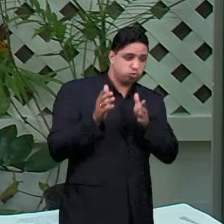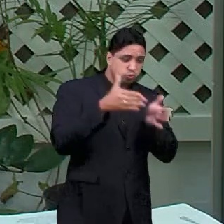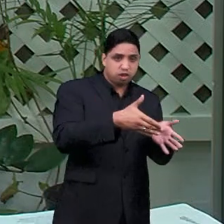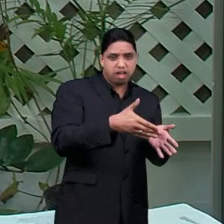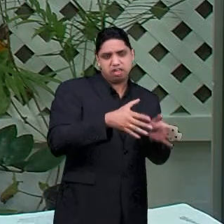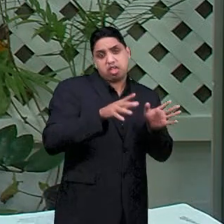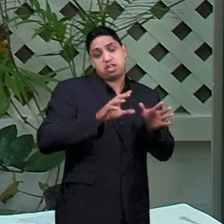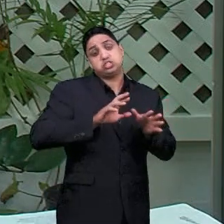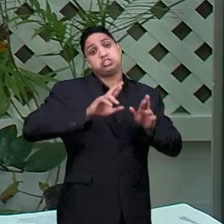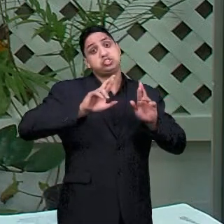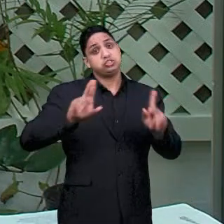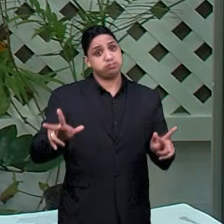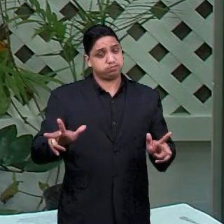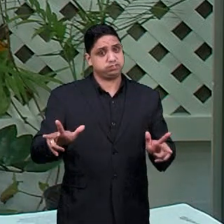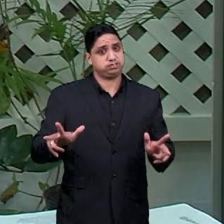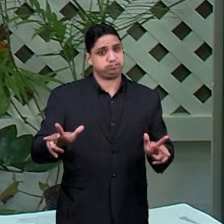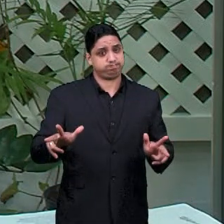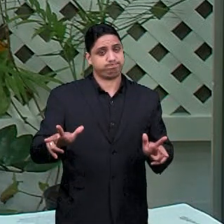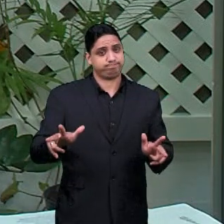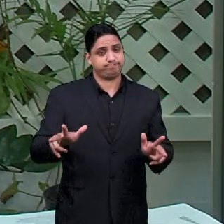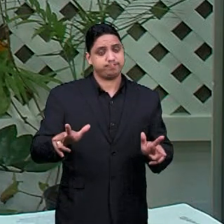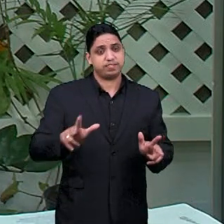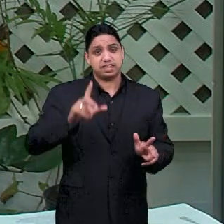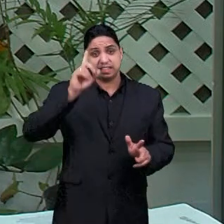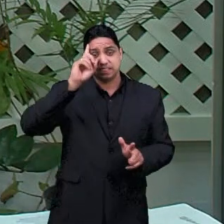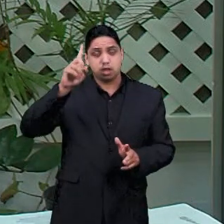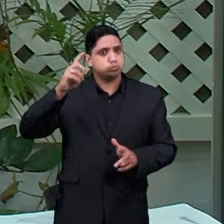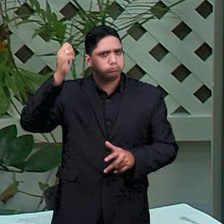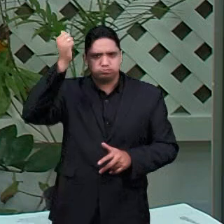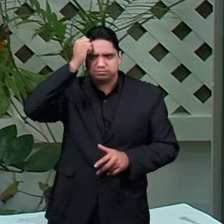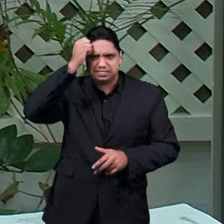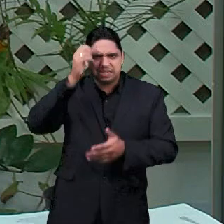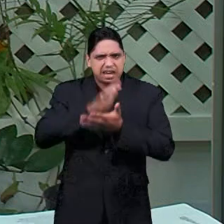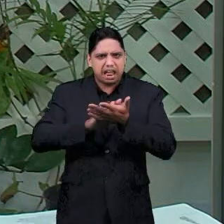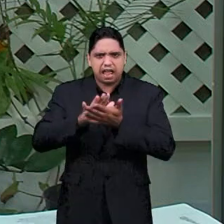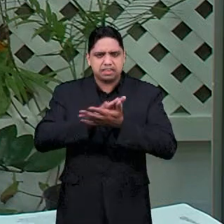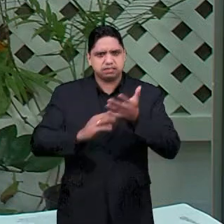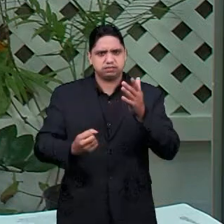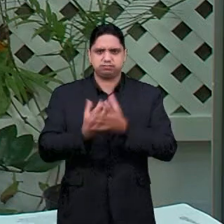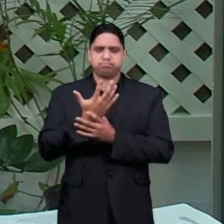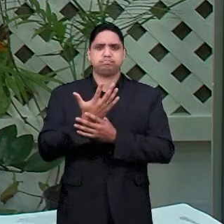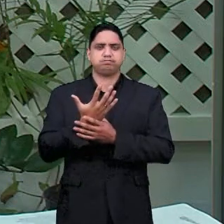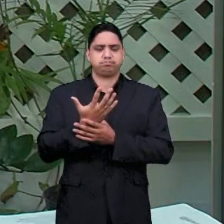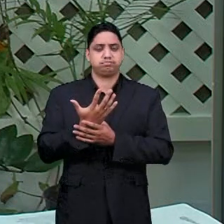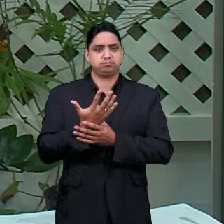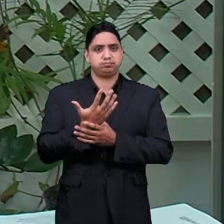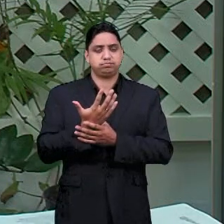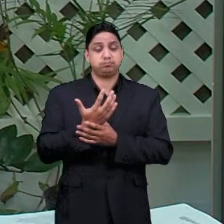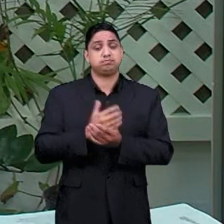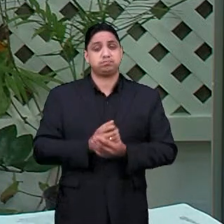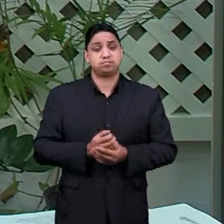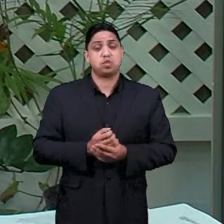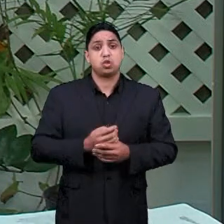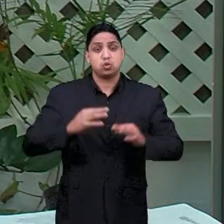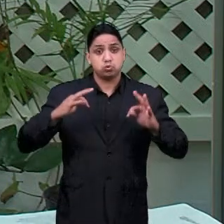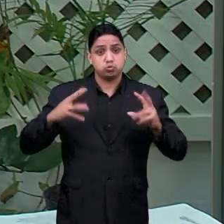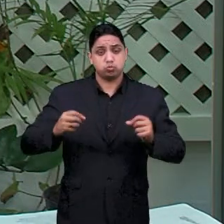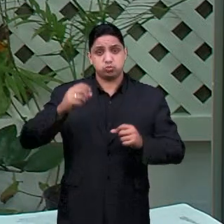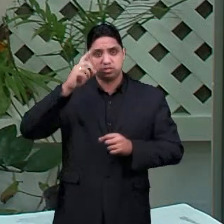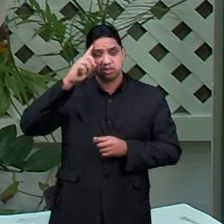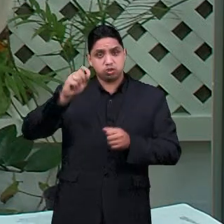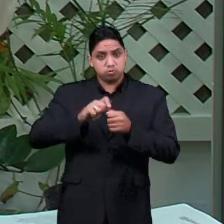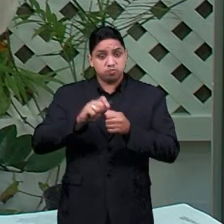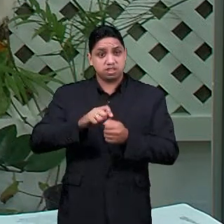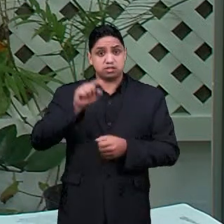chose. Donc, Dieu, il ne se répond pas de ce qu'il a fait. Et ce qu'il fait pour votre vie, il